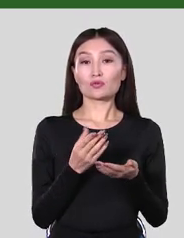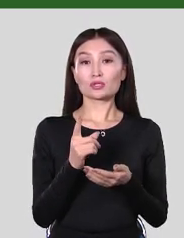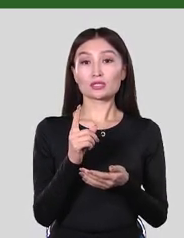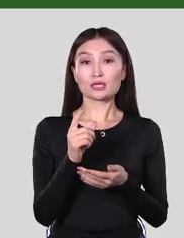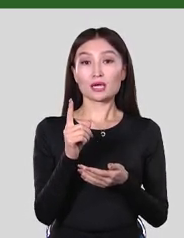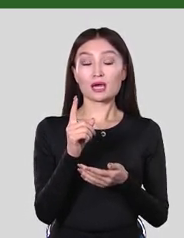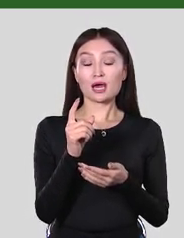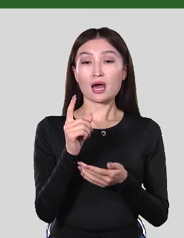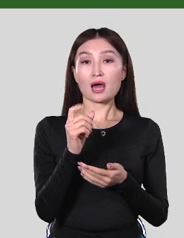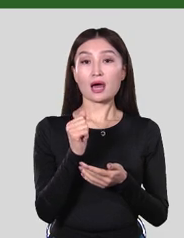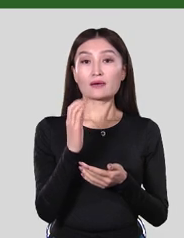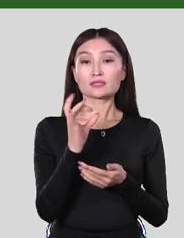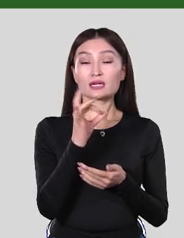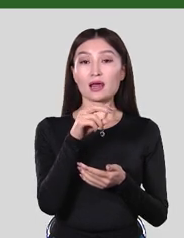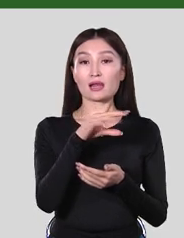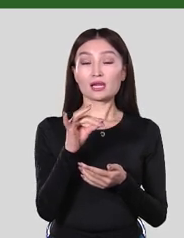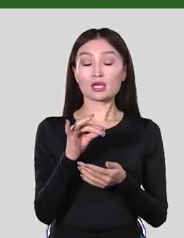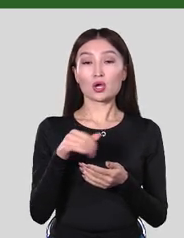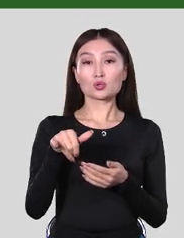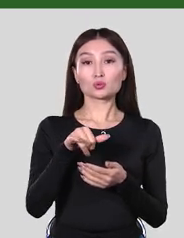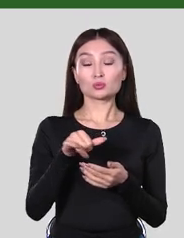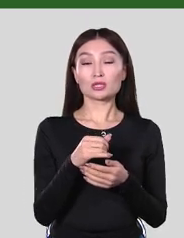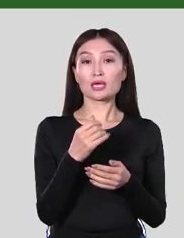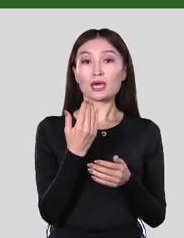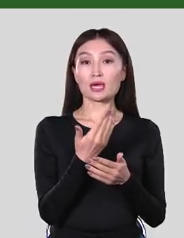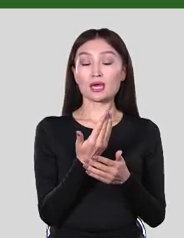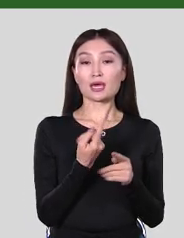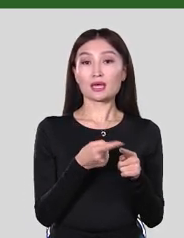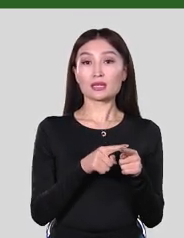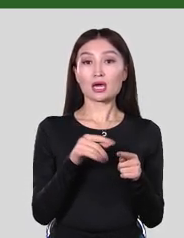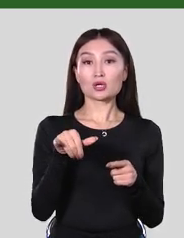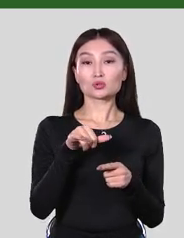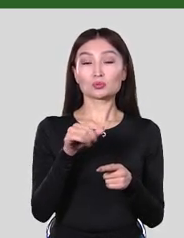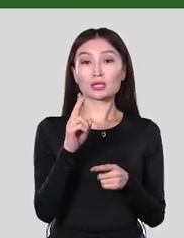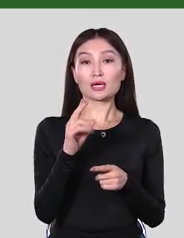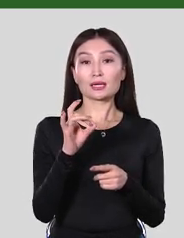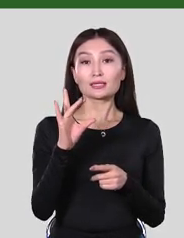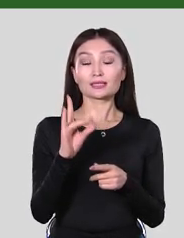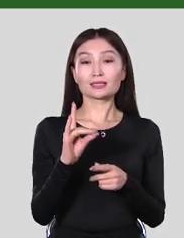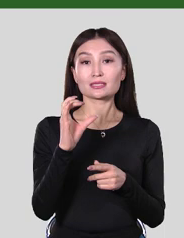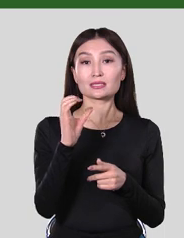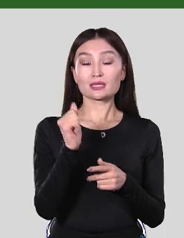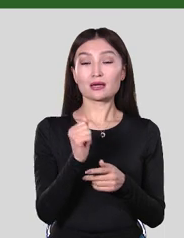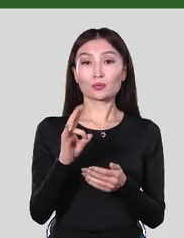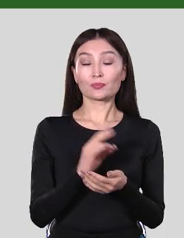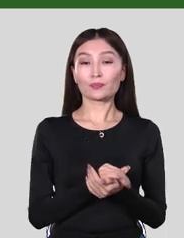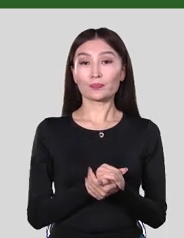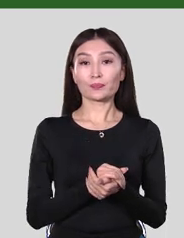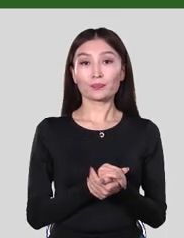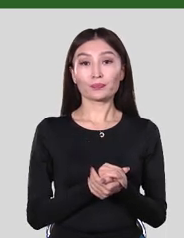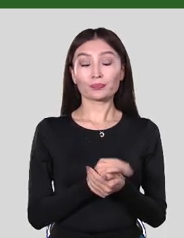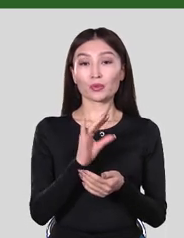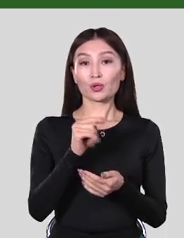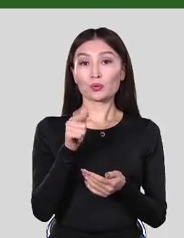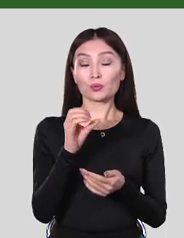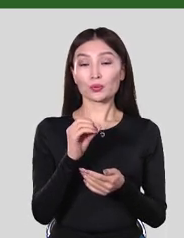пределами Австралии сумчатый обитатель планеты – это сумчатая крыса или опоссум. На самом